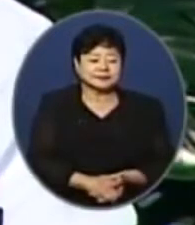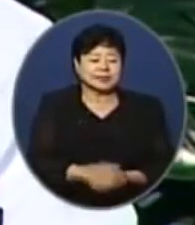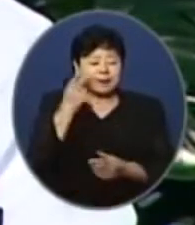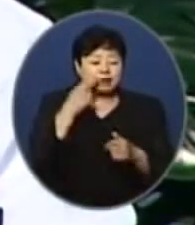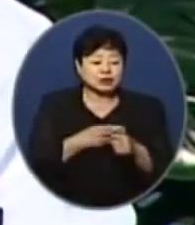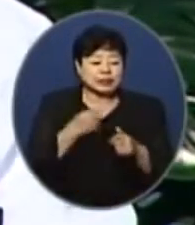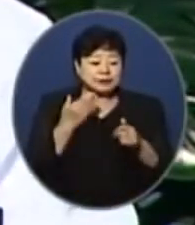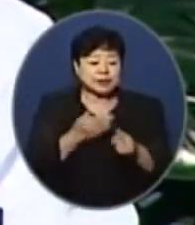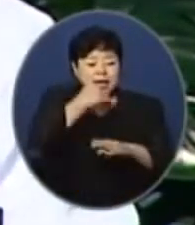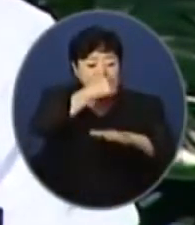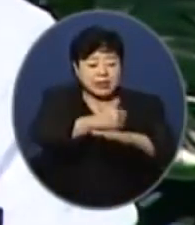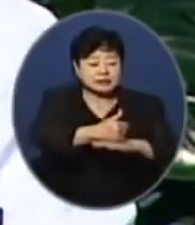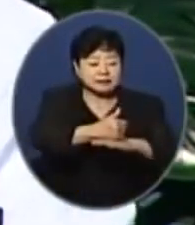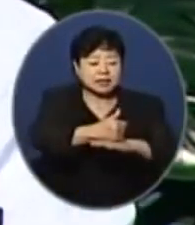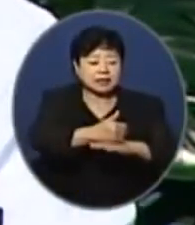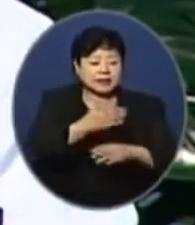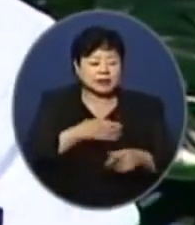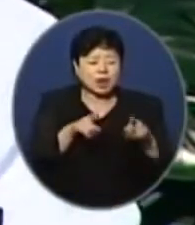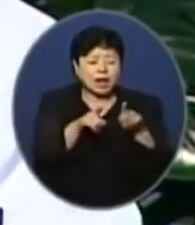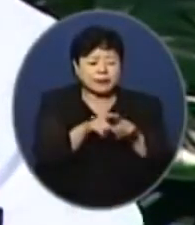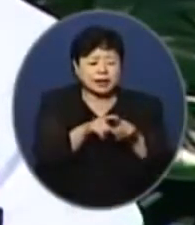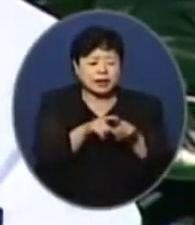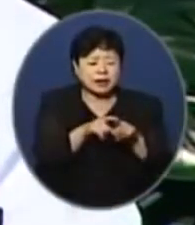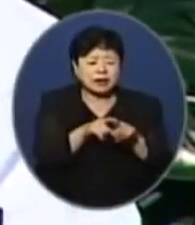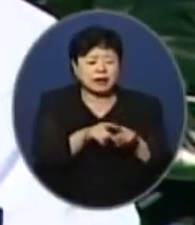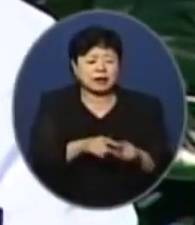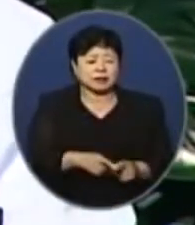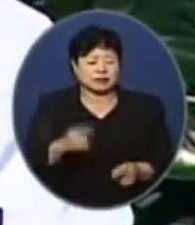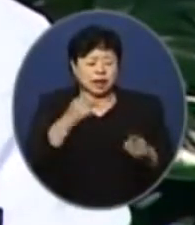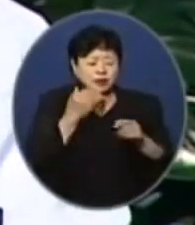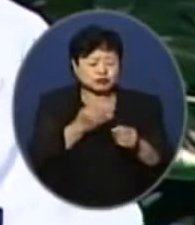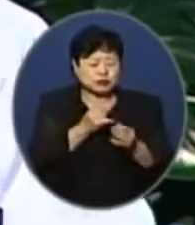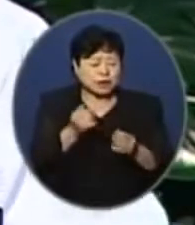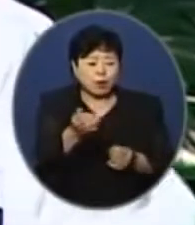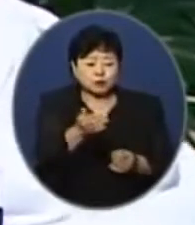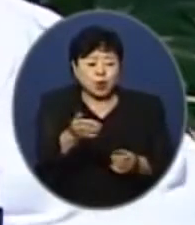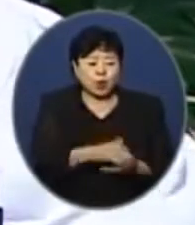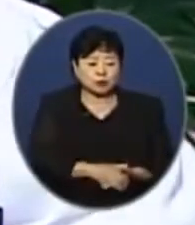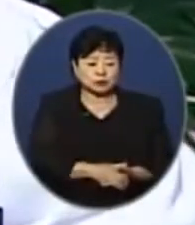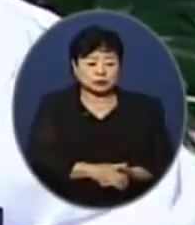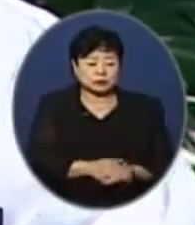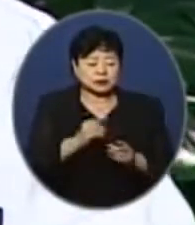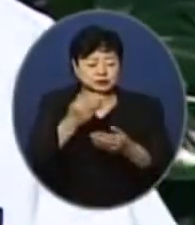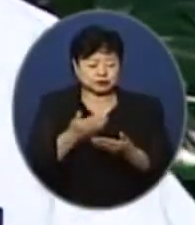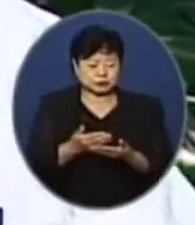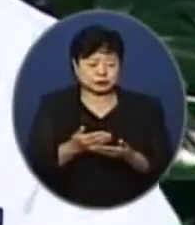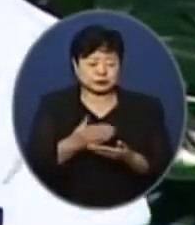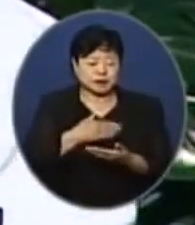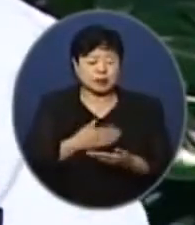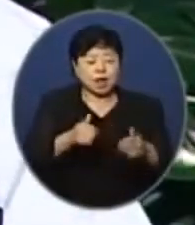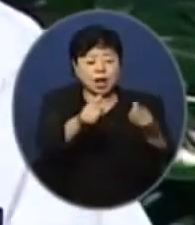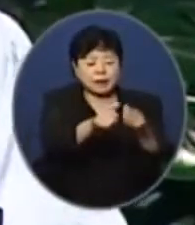사도 바울에게 마지막 주신 말씀은 내가 너와 함께 있어 너를 해롭게 할 자가 없다고 하는 것입니다. 오늘 우리에게 말씀하십니다. 내가